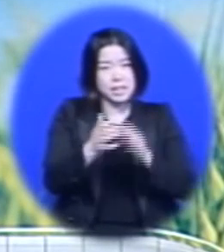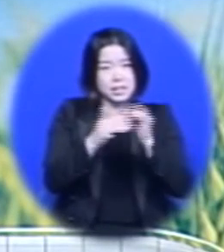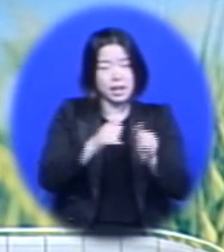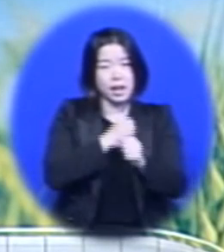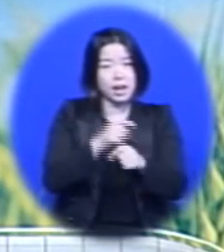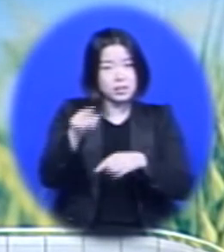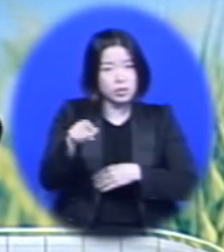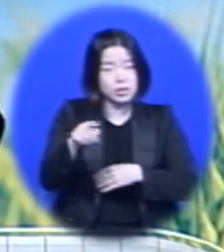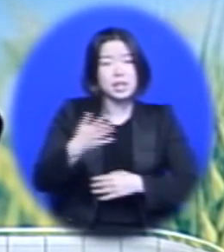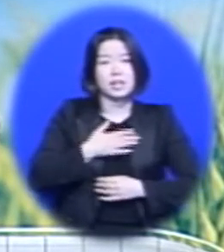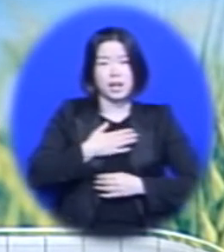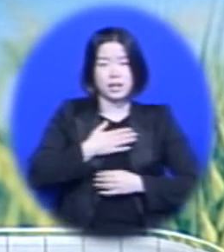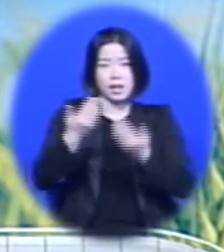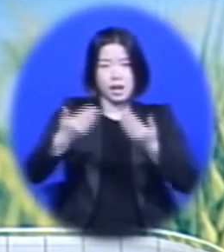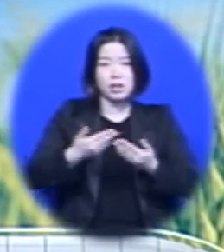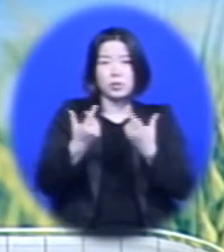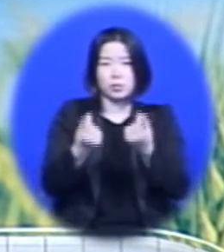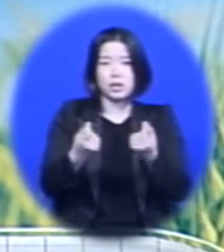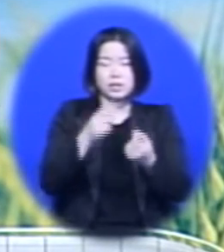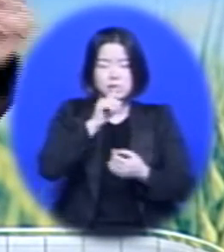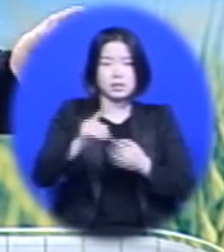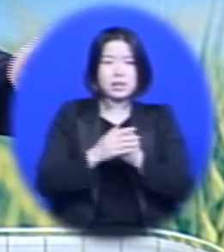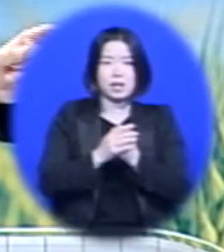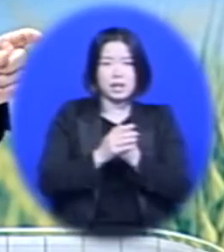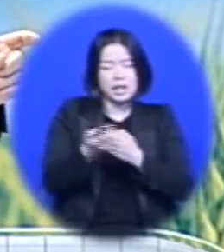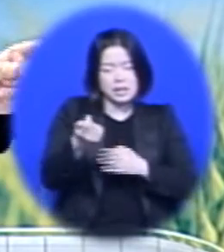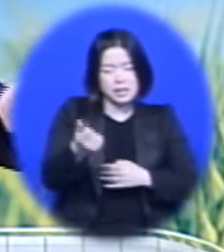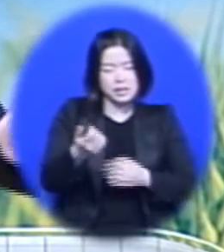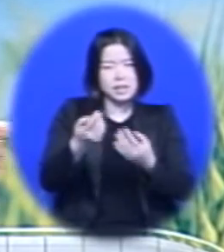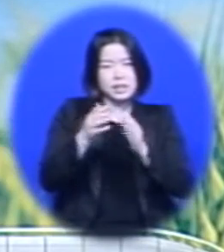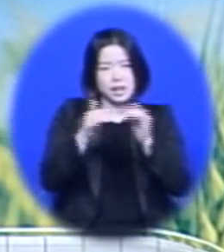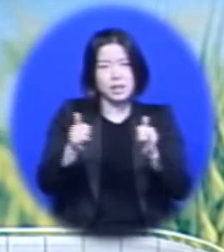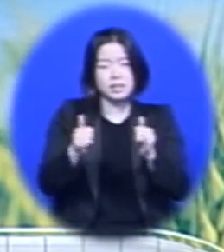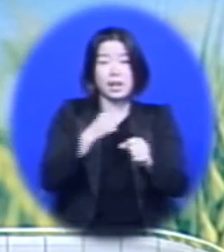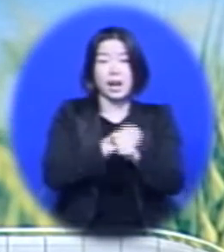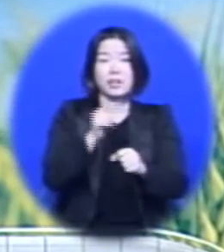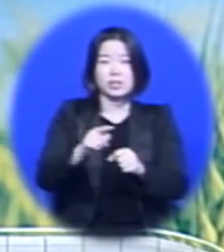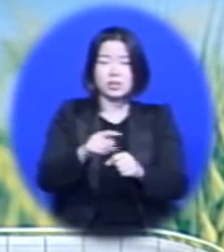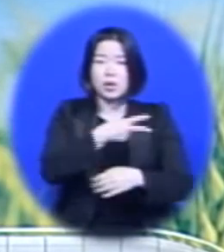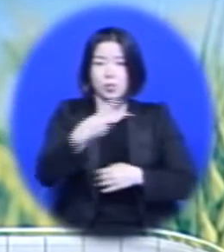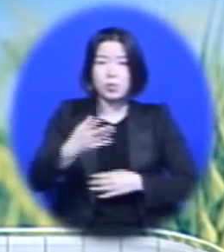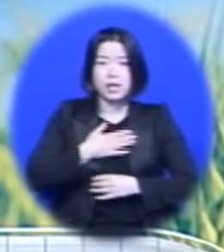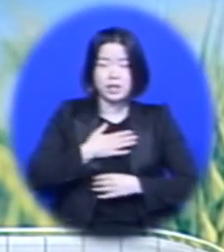것이 곧 내게 한 것이니라. 지극히 작은 자 하나에게 한 것이 곧 내게 한